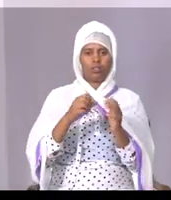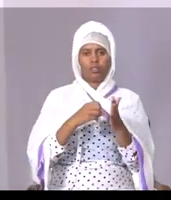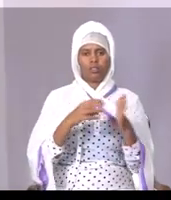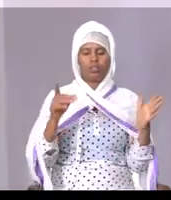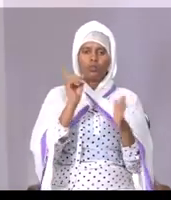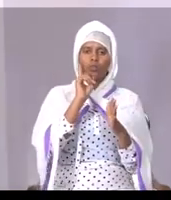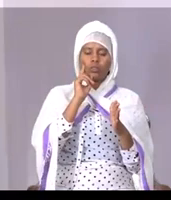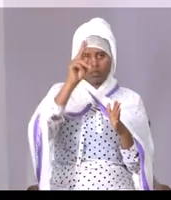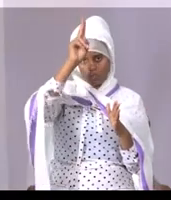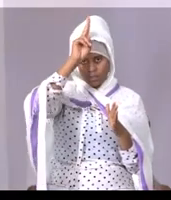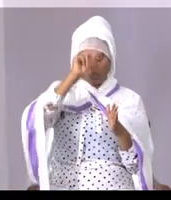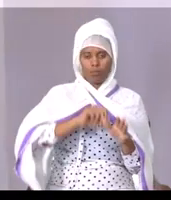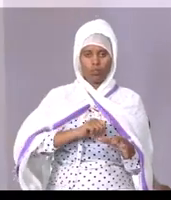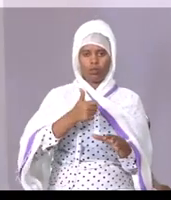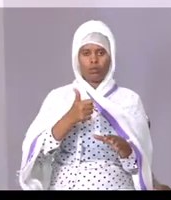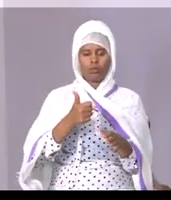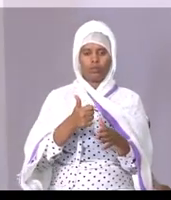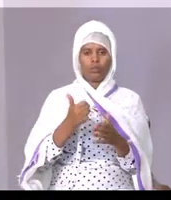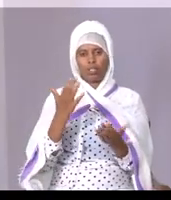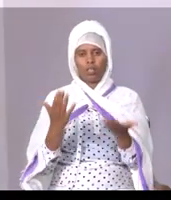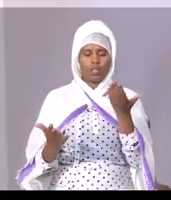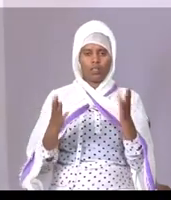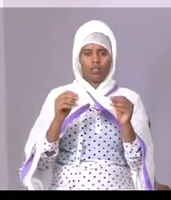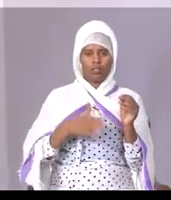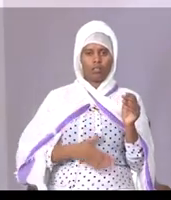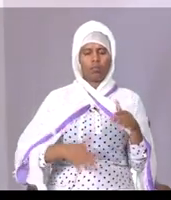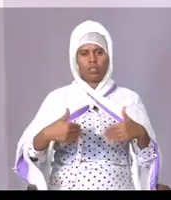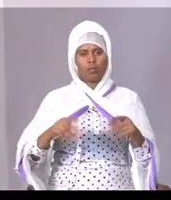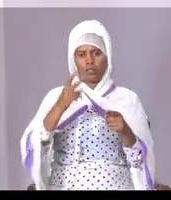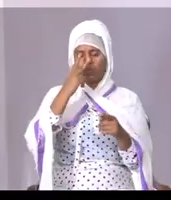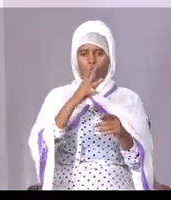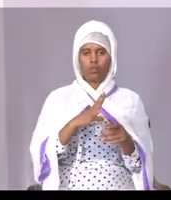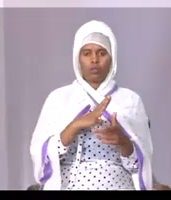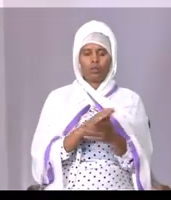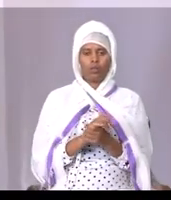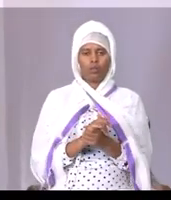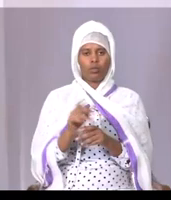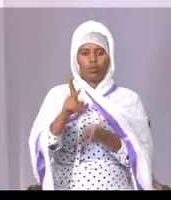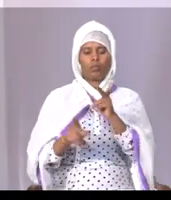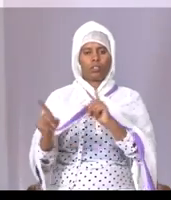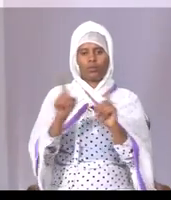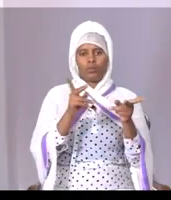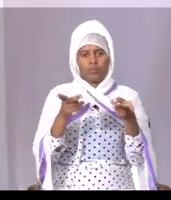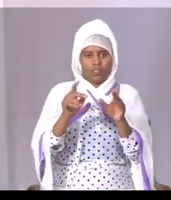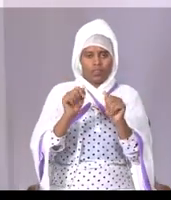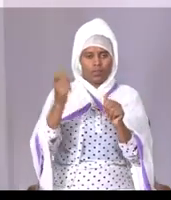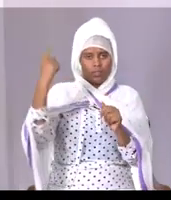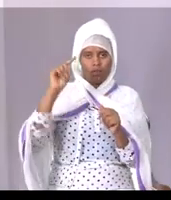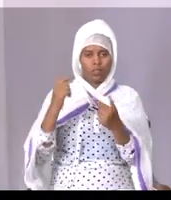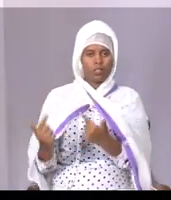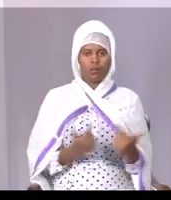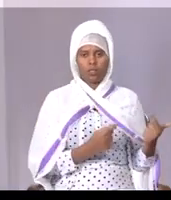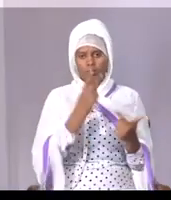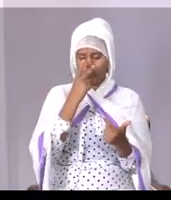እዩ ስለዚ እንታይ ኩሉ ግዜ ሰይጣን ንገዛ እርሱ ክሳ ይኮኖ ነይሩ እዩ ማለት እዩ ጠመየ ደኸመ ክርኢ እንከሎ ሩቅ በእሲ ኮይኑ ይስምዐሎ ትስፋሃት